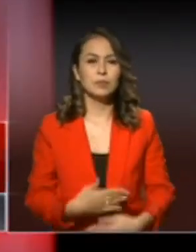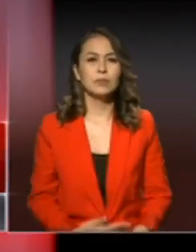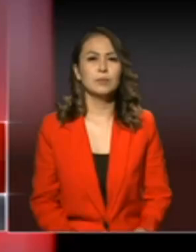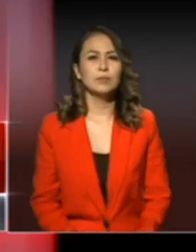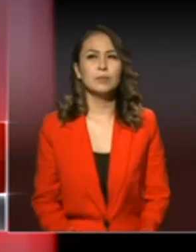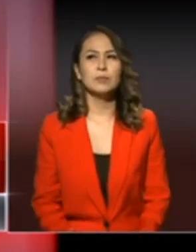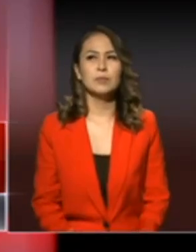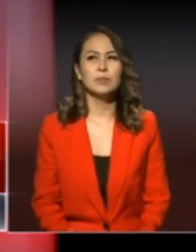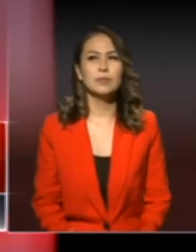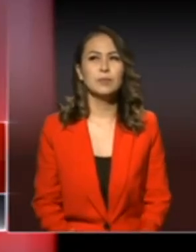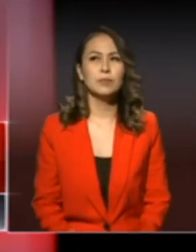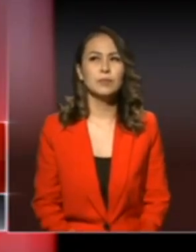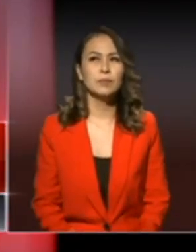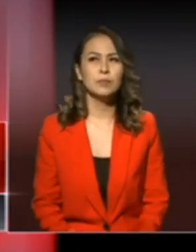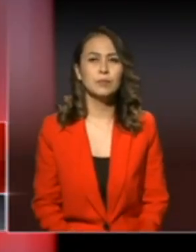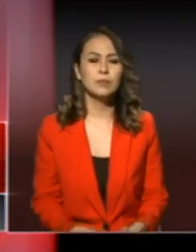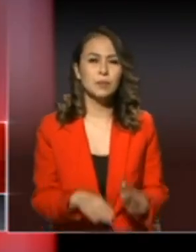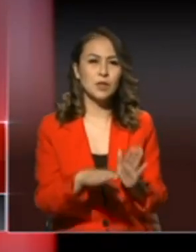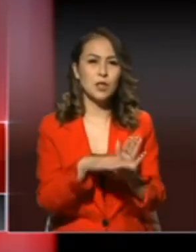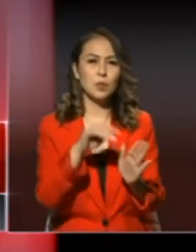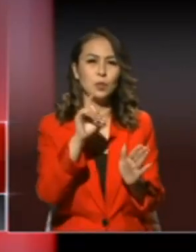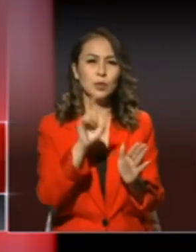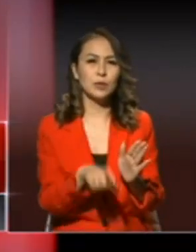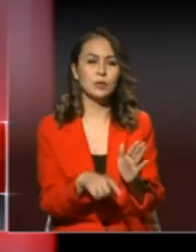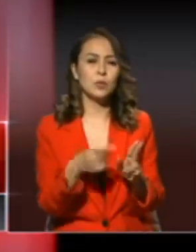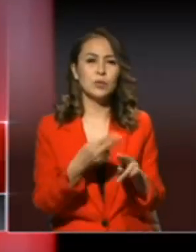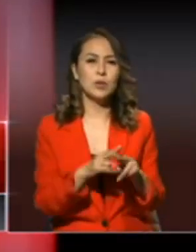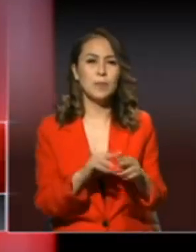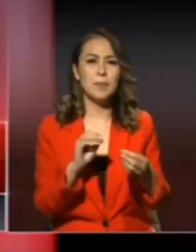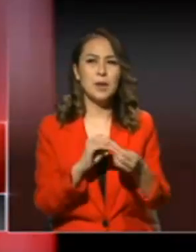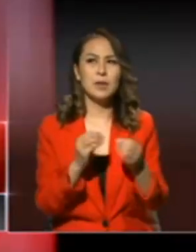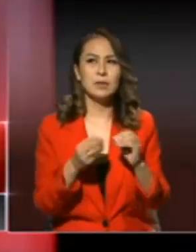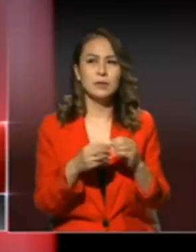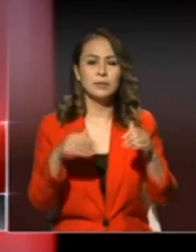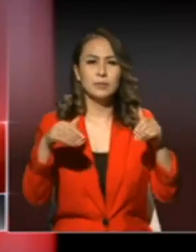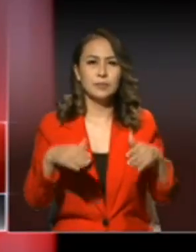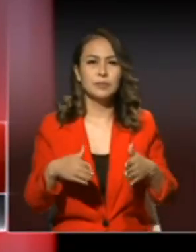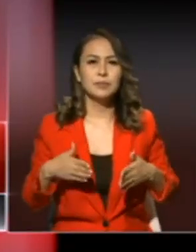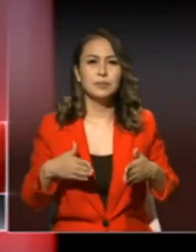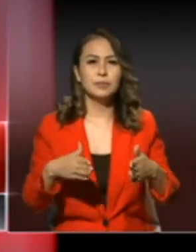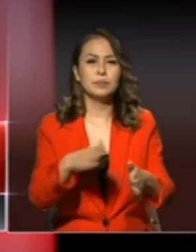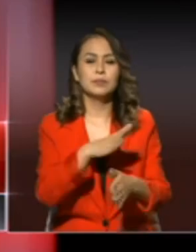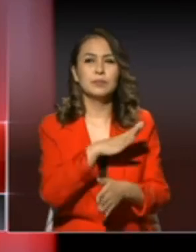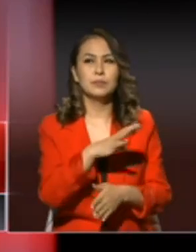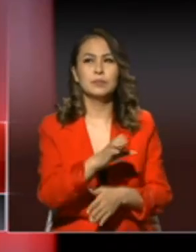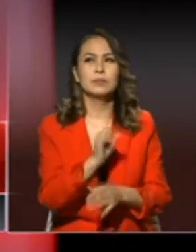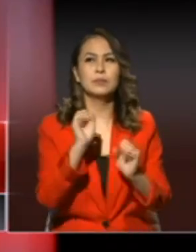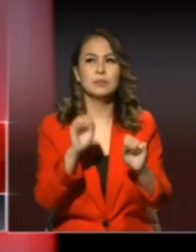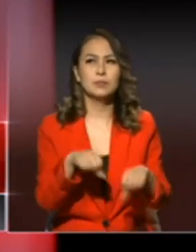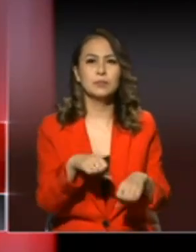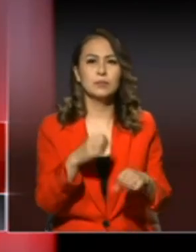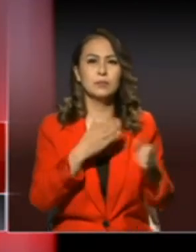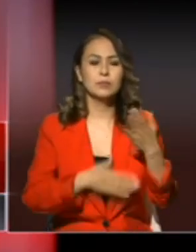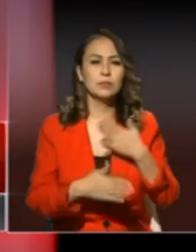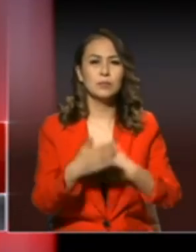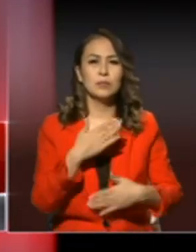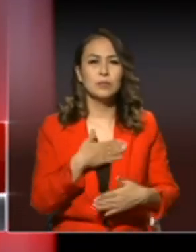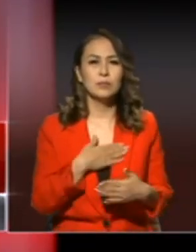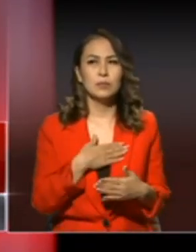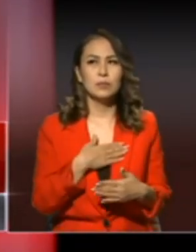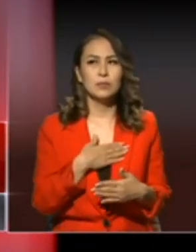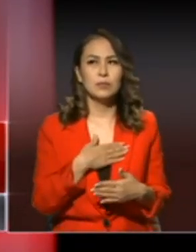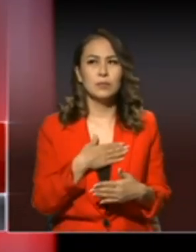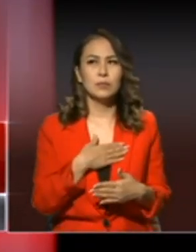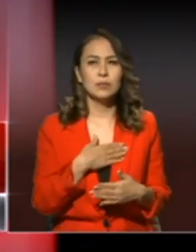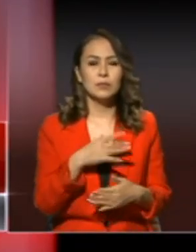енді депутаттың бір осы проблеманы шешудің бір жолын айтып отырғанын қуанамыз, бірақ енді